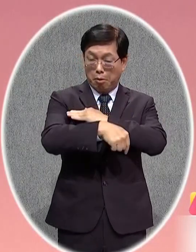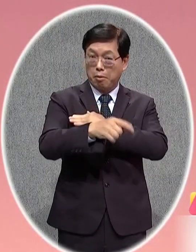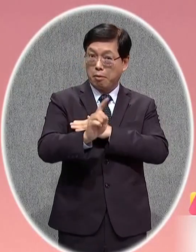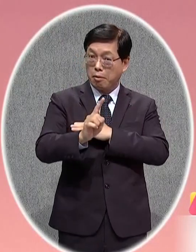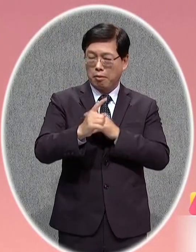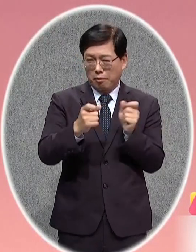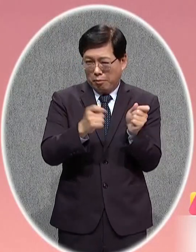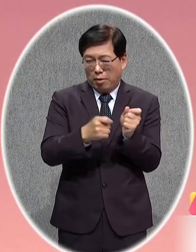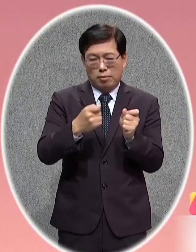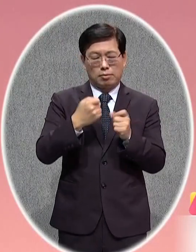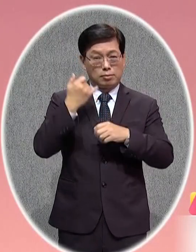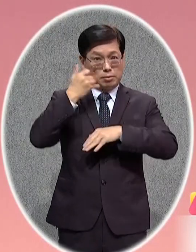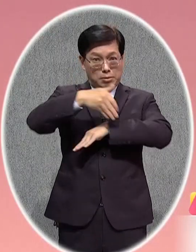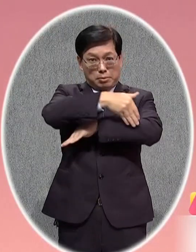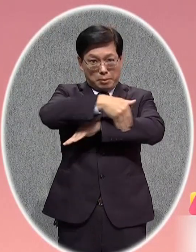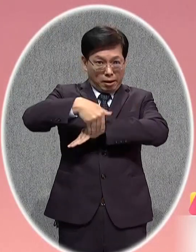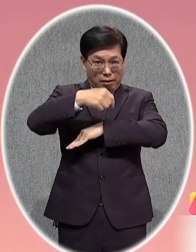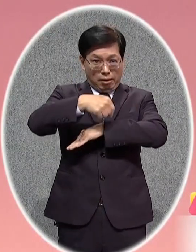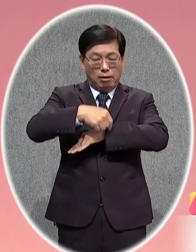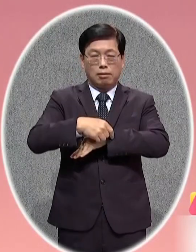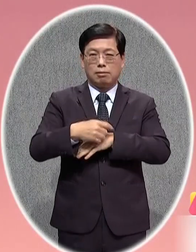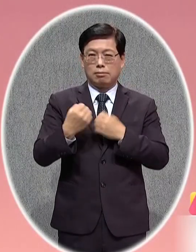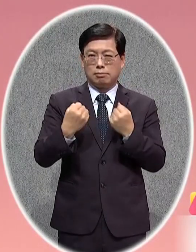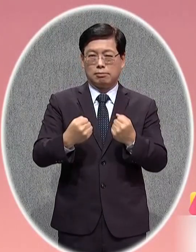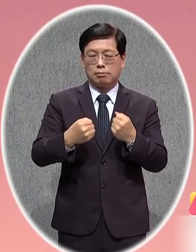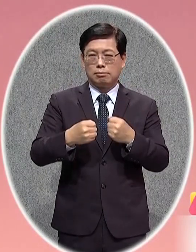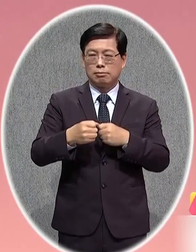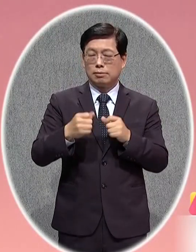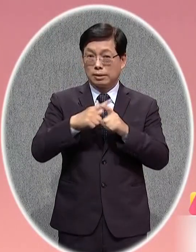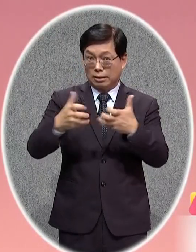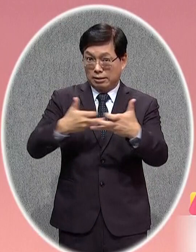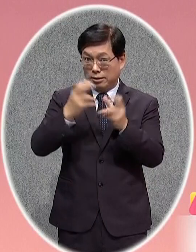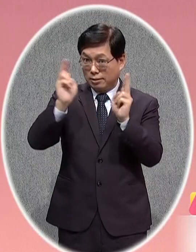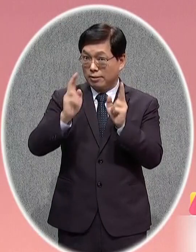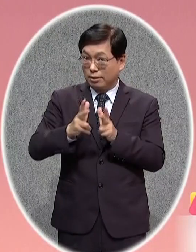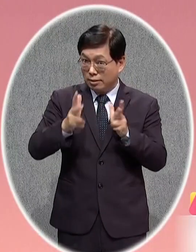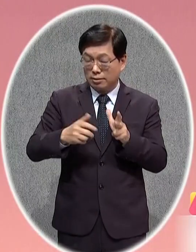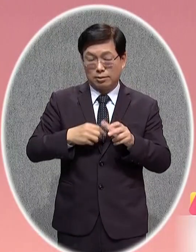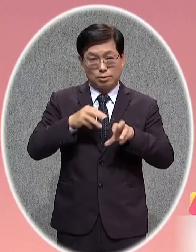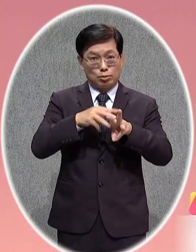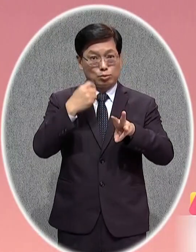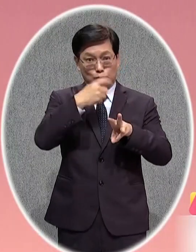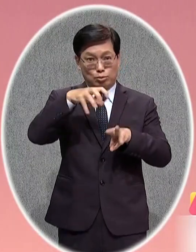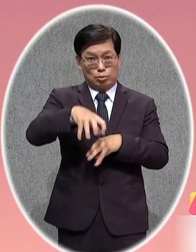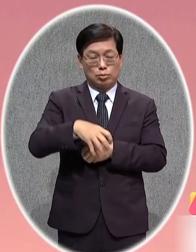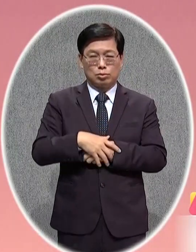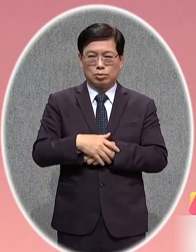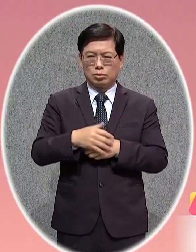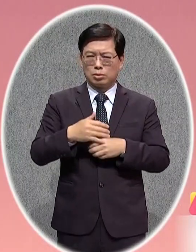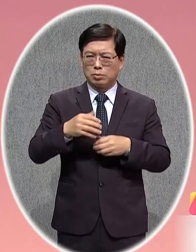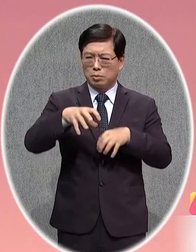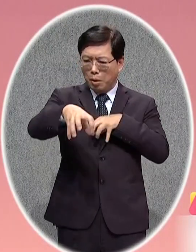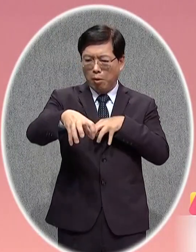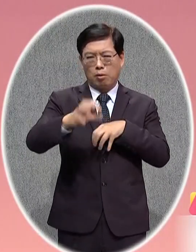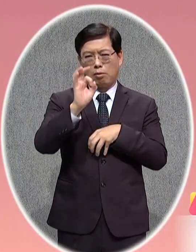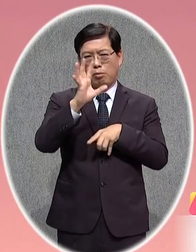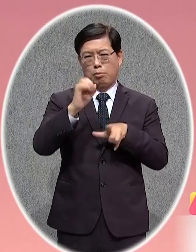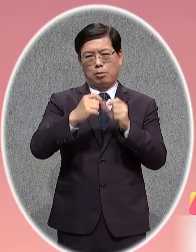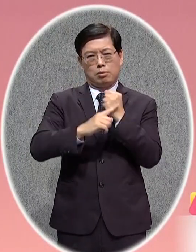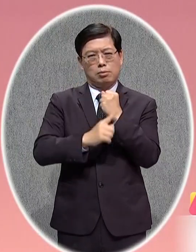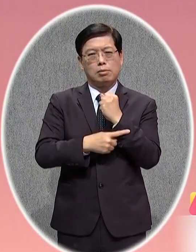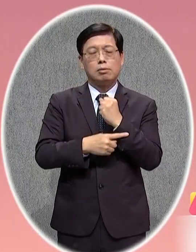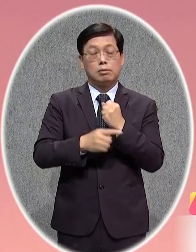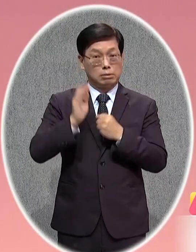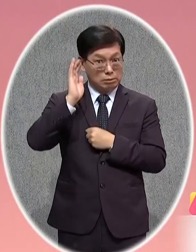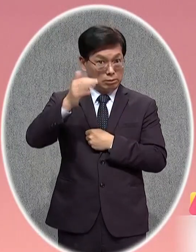近岸边，它来到的位置是在我们的大潭电厂的出水口不到500公尺的地方，